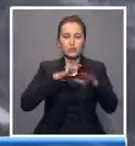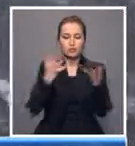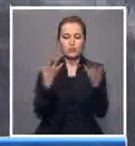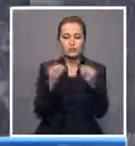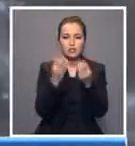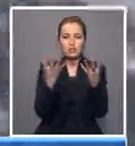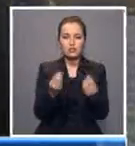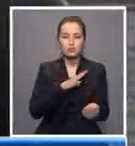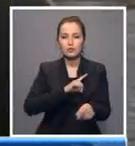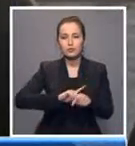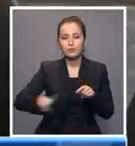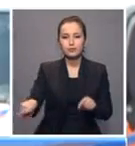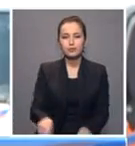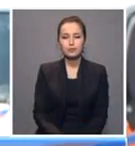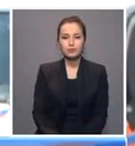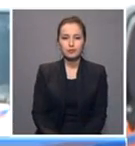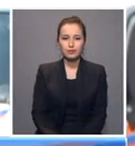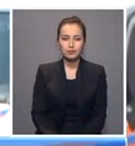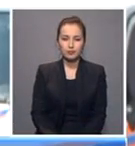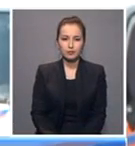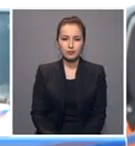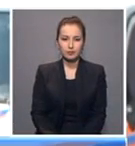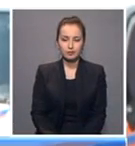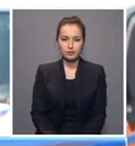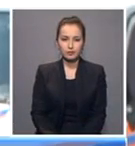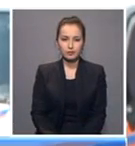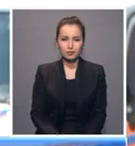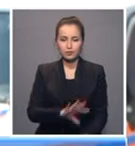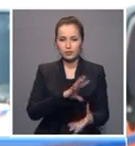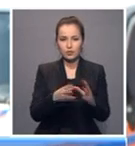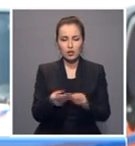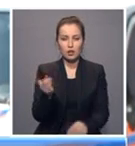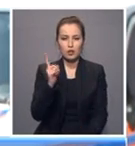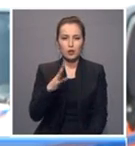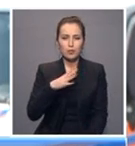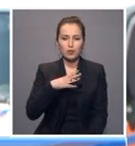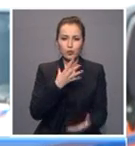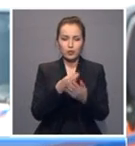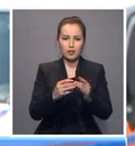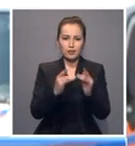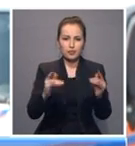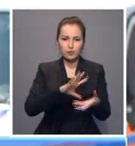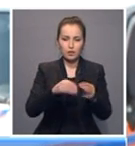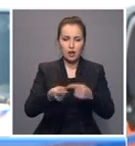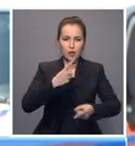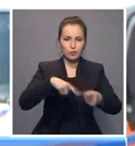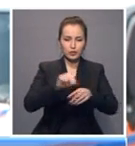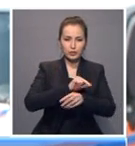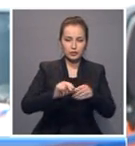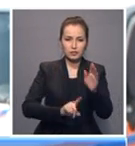күн болды. Темір елді мекеніне жақын жерлердің бәрін бұрынғы ескі дамбаларды нығайтып, ол жерге де